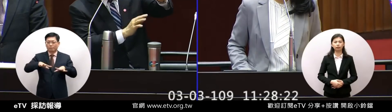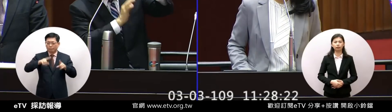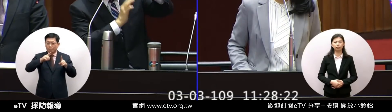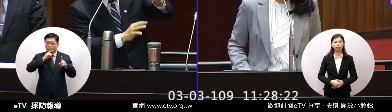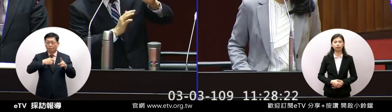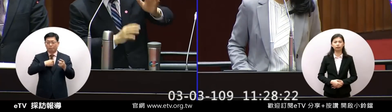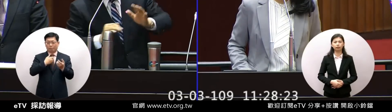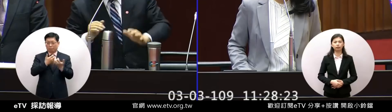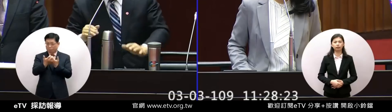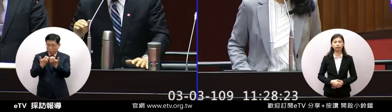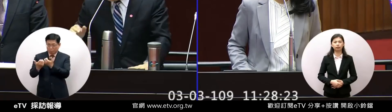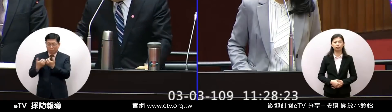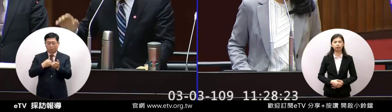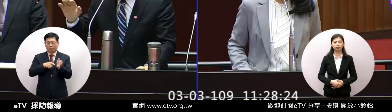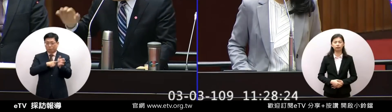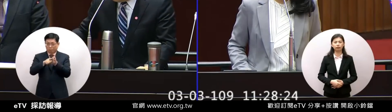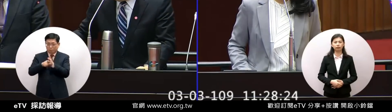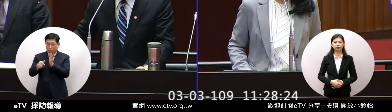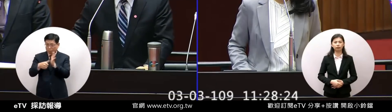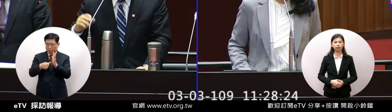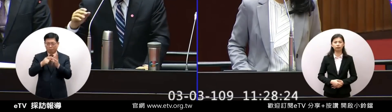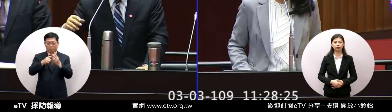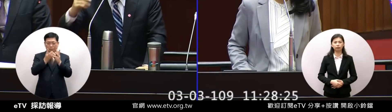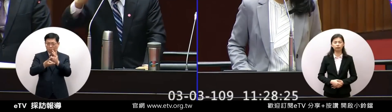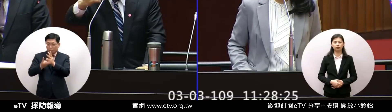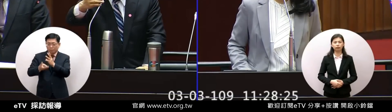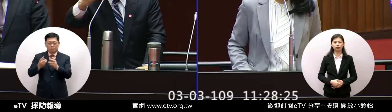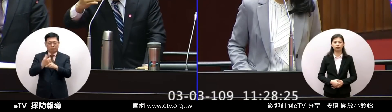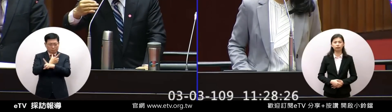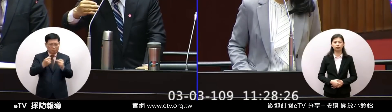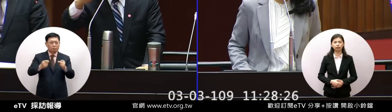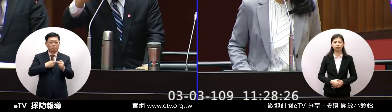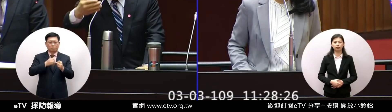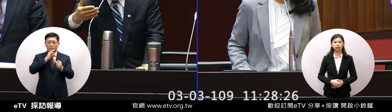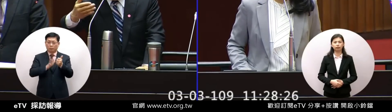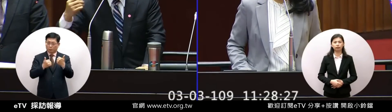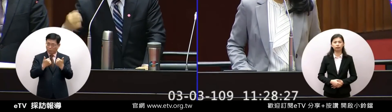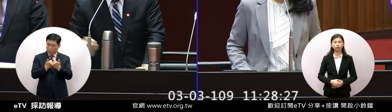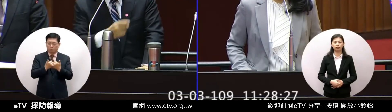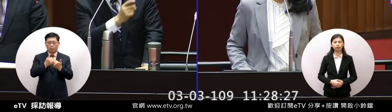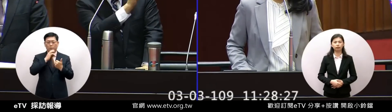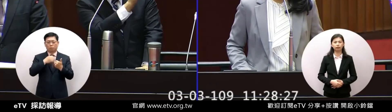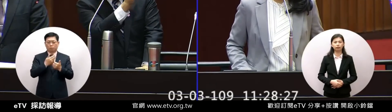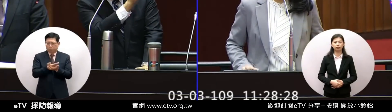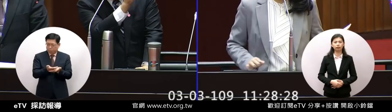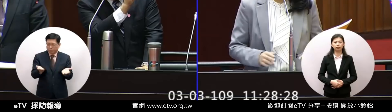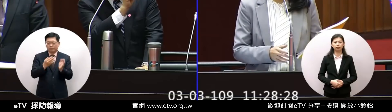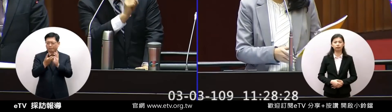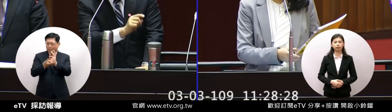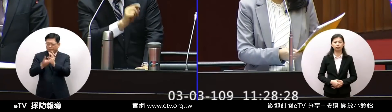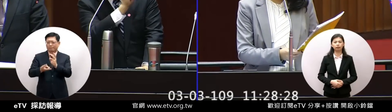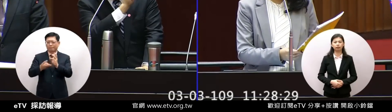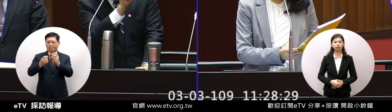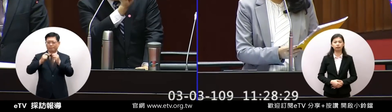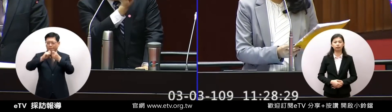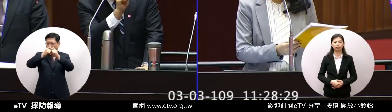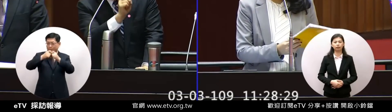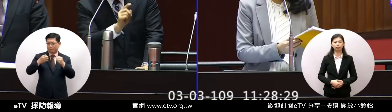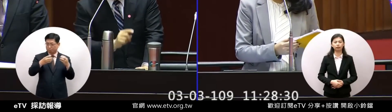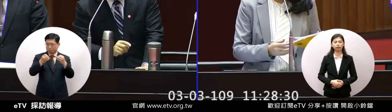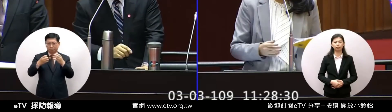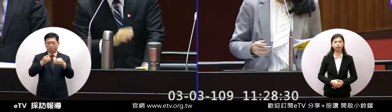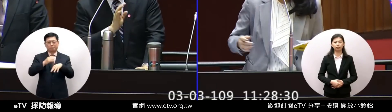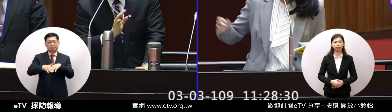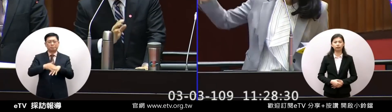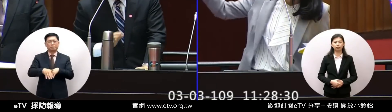个预算类别科目一直到细部，都会借由委员会或者委员等，会再进一步会有